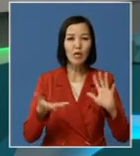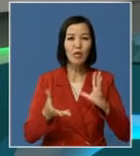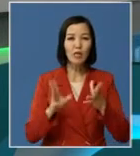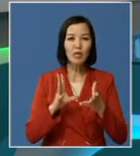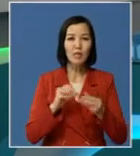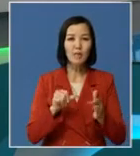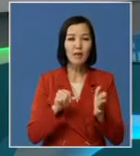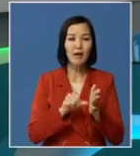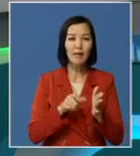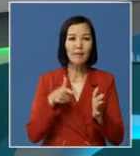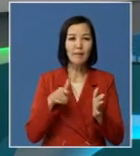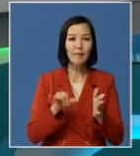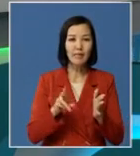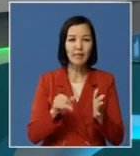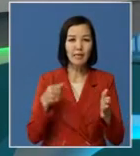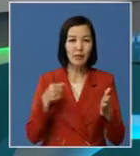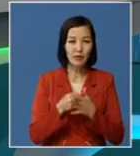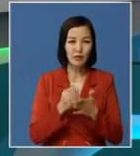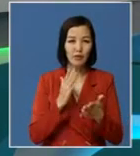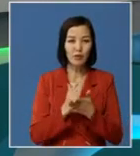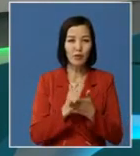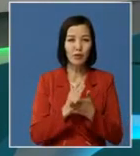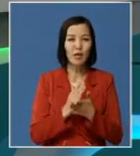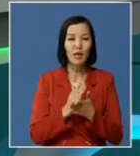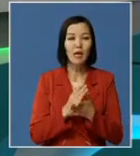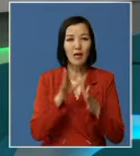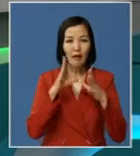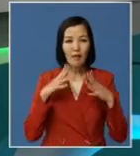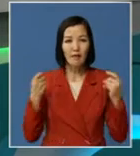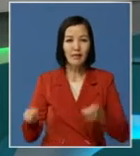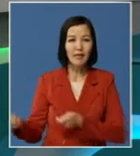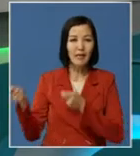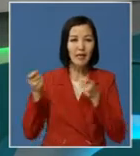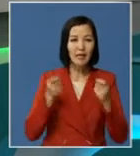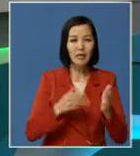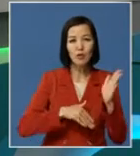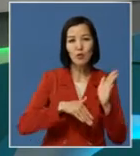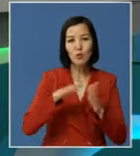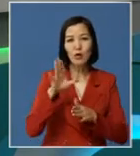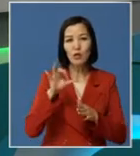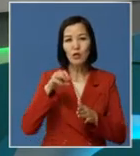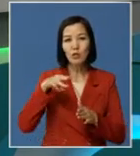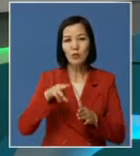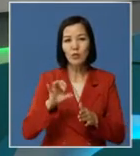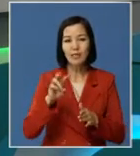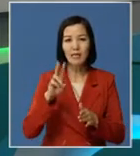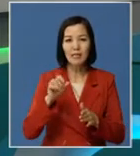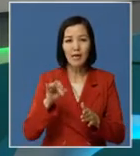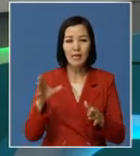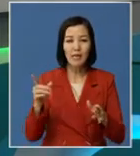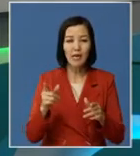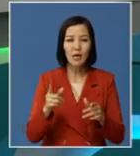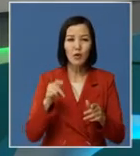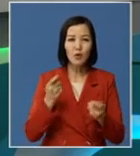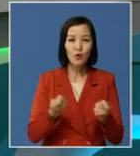жалпы егістік көлемі 6000 гектарға жетіп отыр. Сонымен қатар Голландиядан әкелінген жоғары сортты Санта Агрия